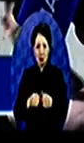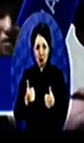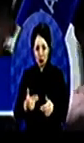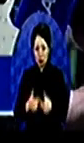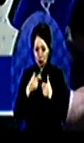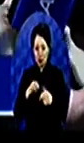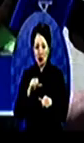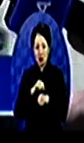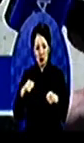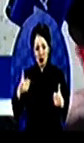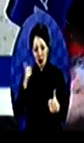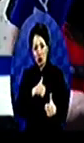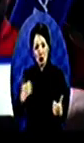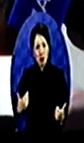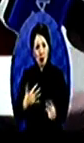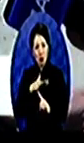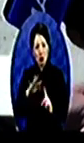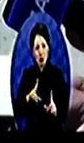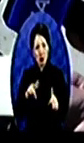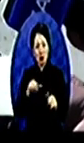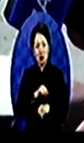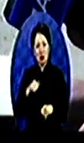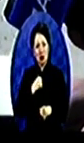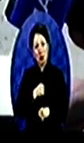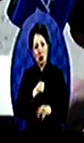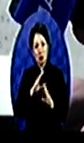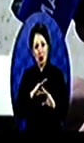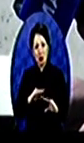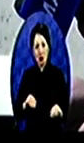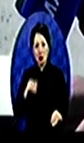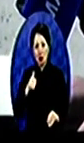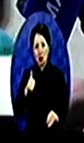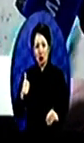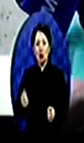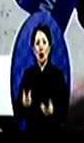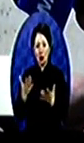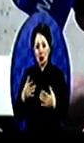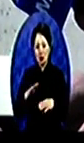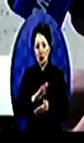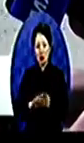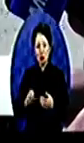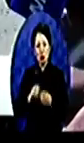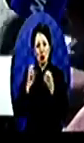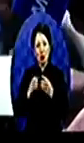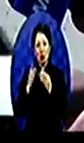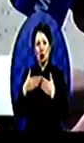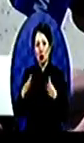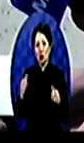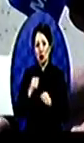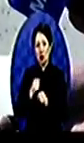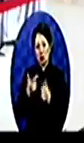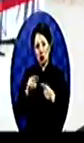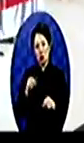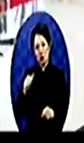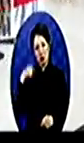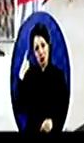ирүүл амьдрах орчин сайжирч иргэдийн бухимдал арилж нэлээд сайн сайхан үйл явдал тохиолдоно. Цаашаа бүтээн байгуулалт бас нэлээд нээлттэй хамжаа болж байгаа гэж ойлгож